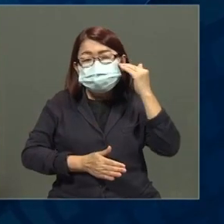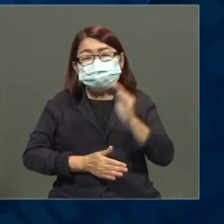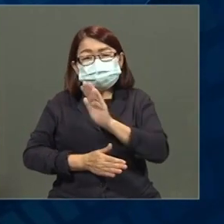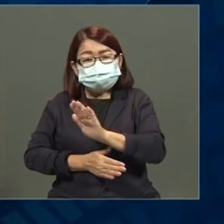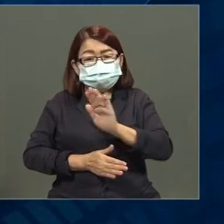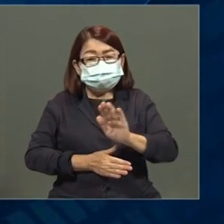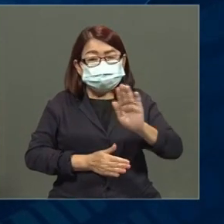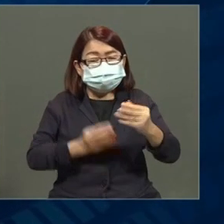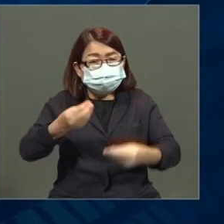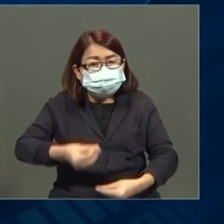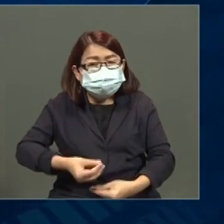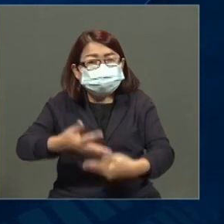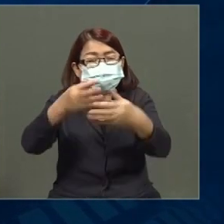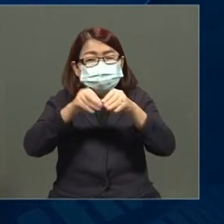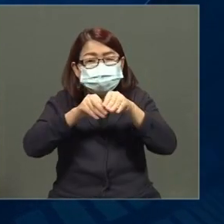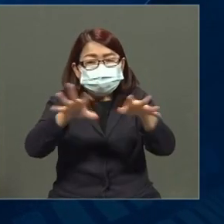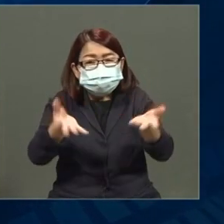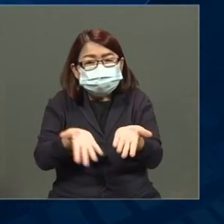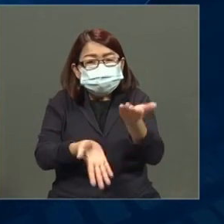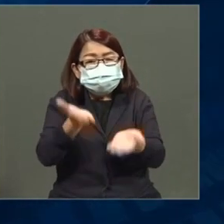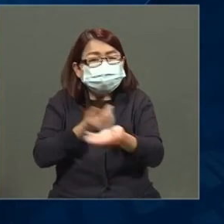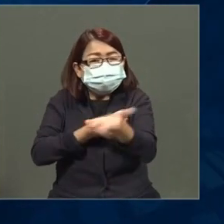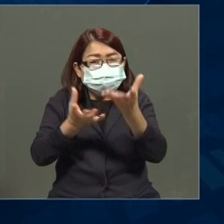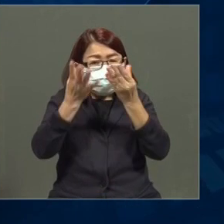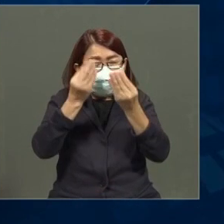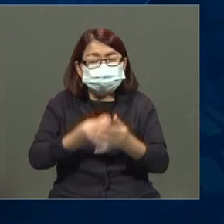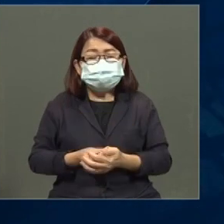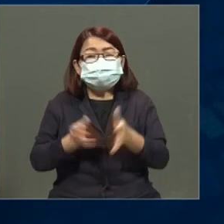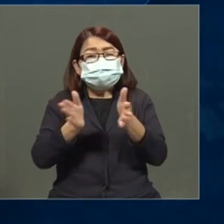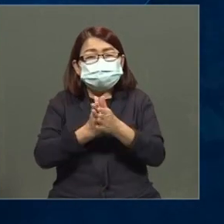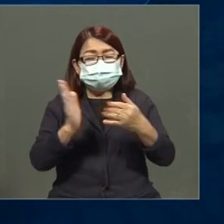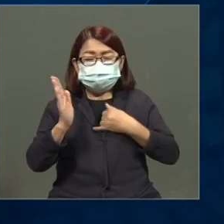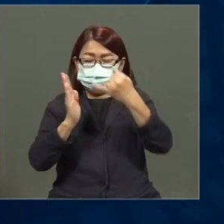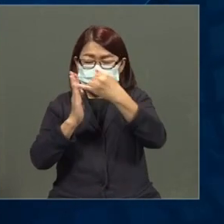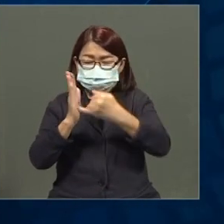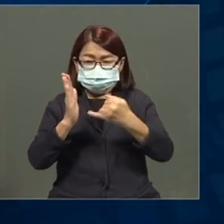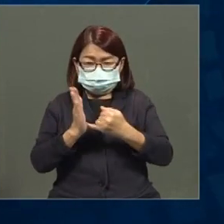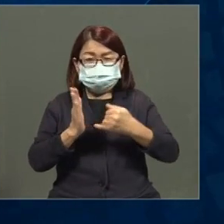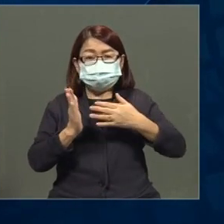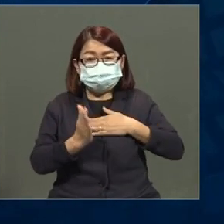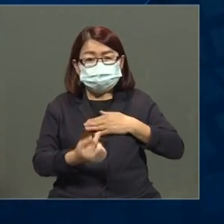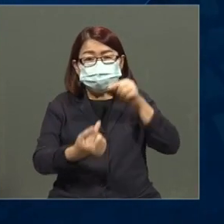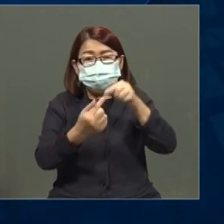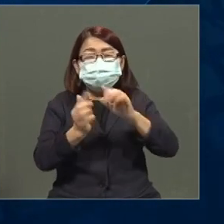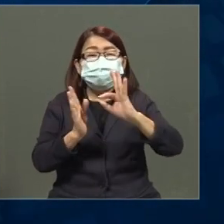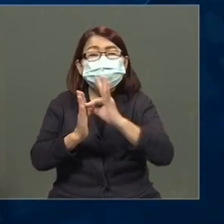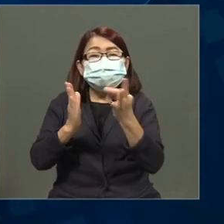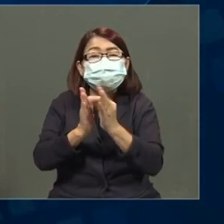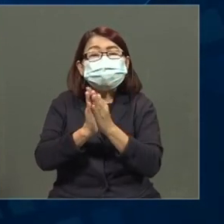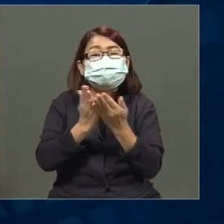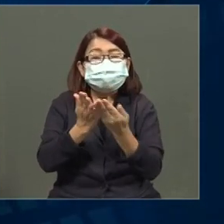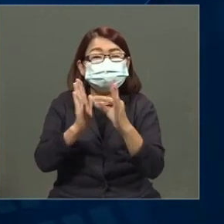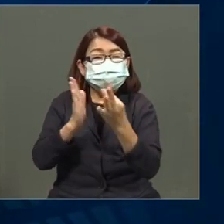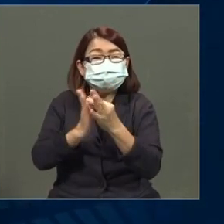ะขึ้นไว้ให้ท่านติดตามพร้อมกับตัวเลขรายงานผู้ติดเชื้อรายจังหวัดใน Facebook สบค.นะคะขอความกรุณาติดต